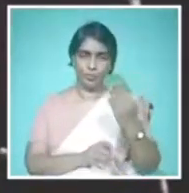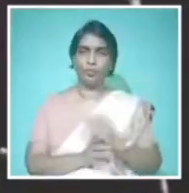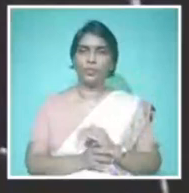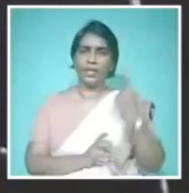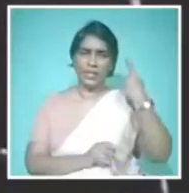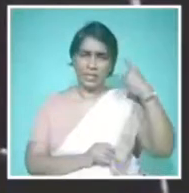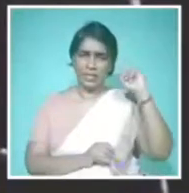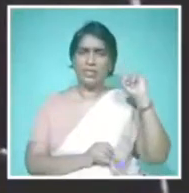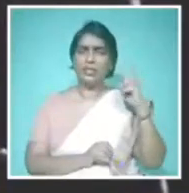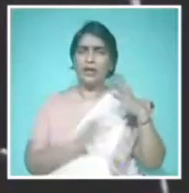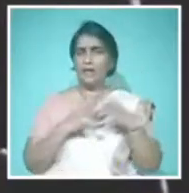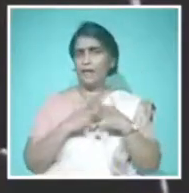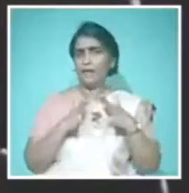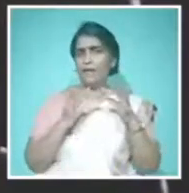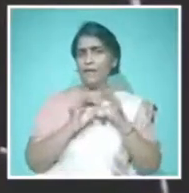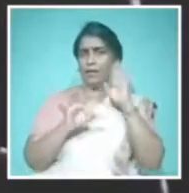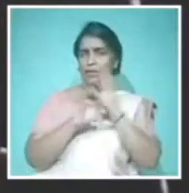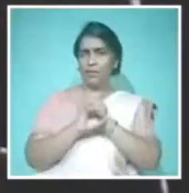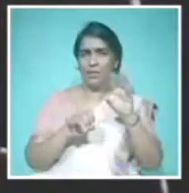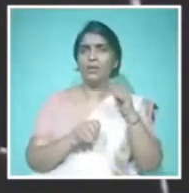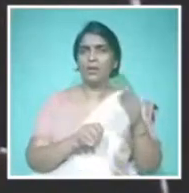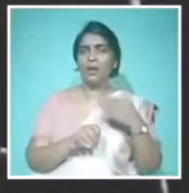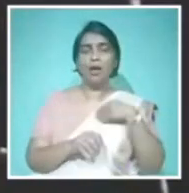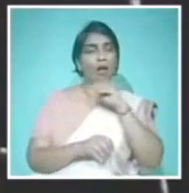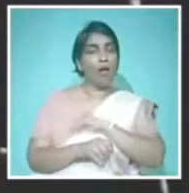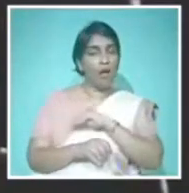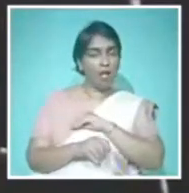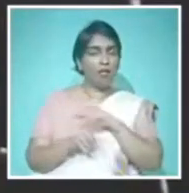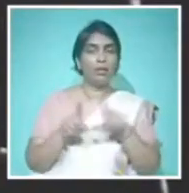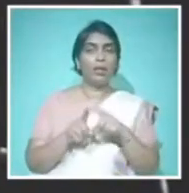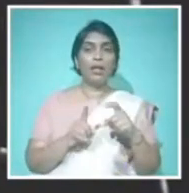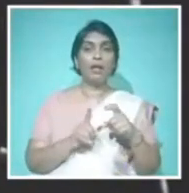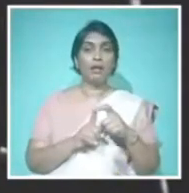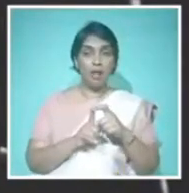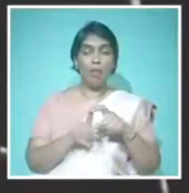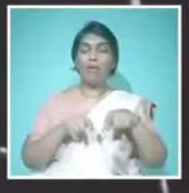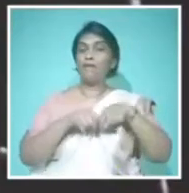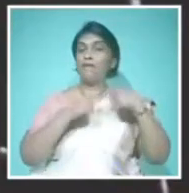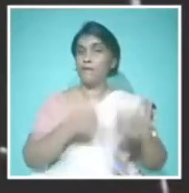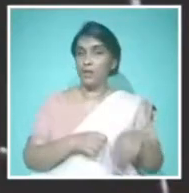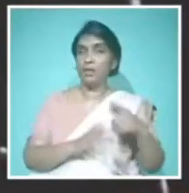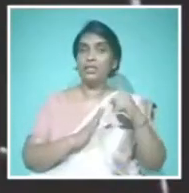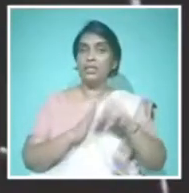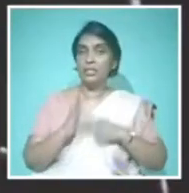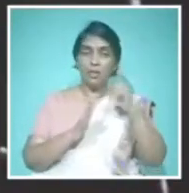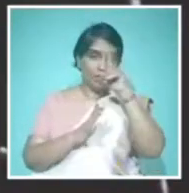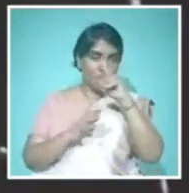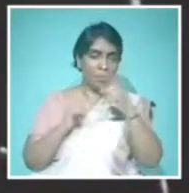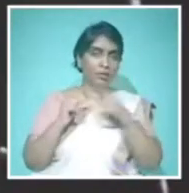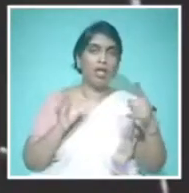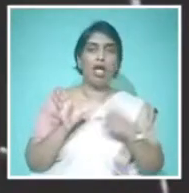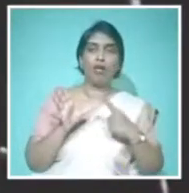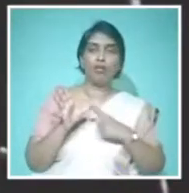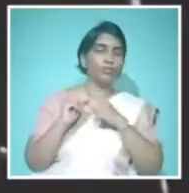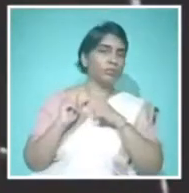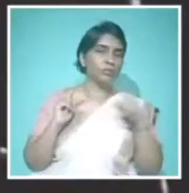iye, ektra webbade biye ke falakal tiba, apa ada ayam aje, degunya kridan kerana tiada nama. Januari masa ini dala, Agustus masa